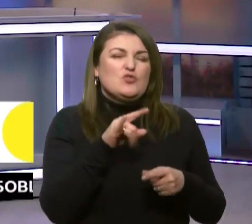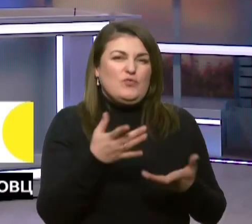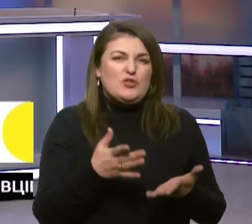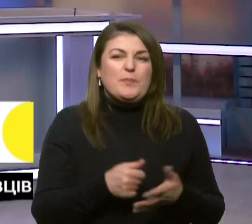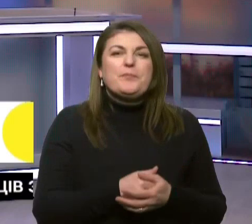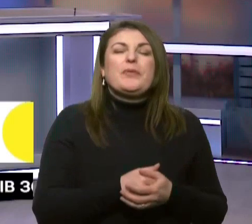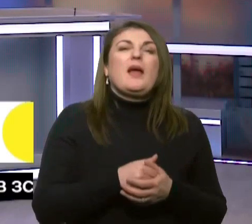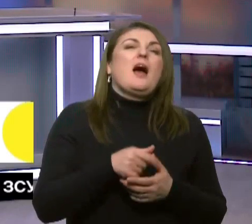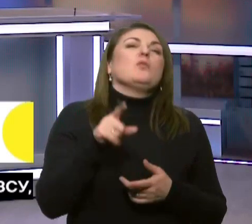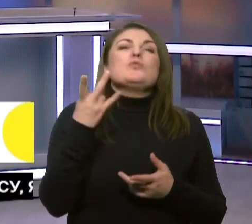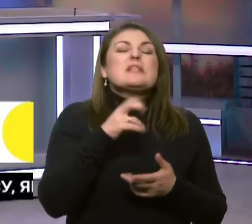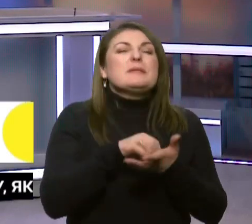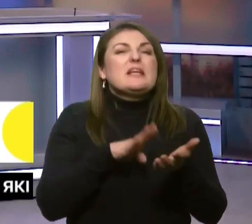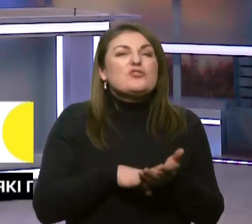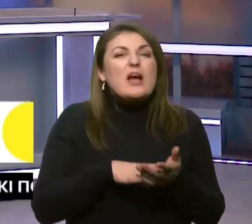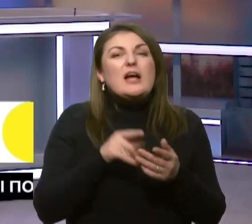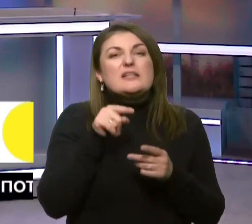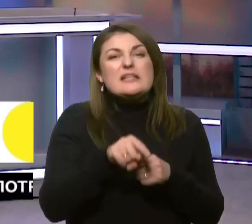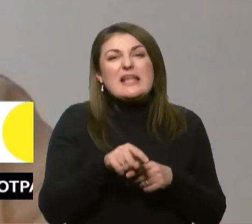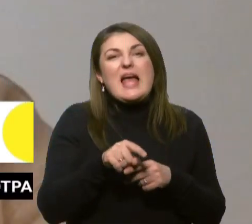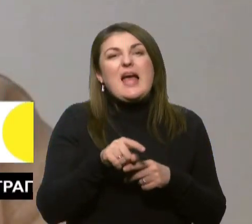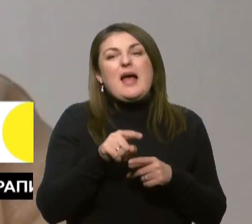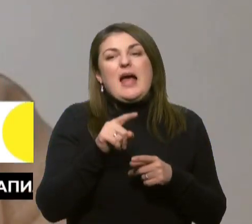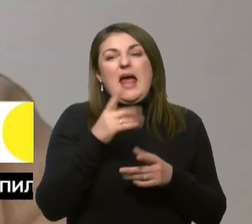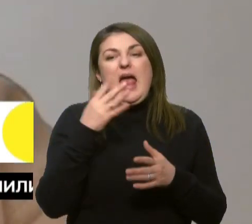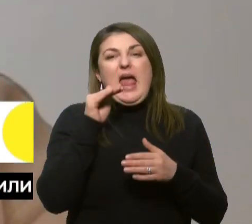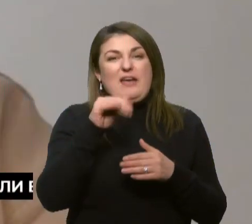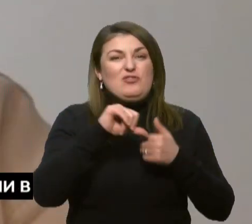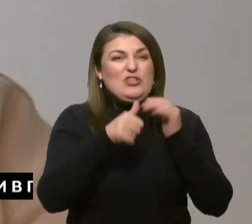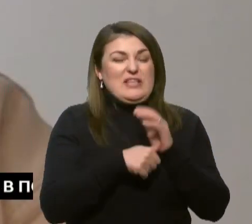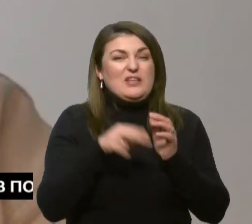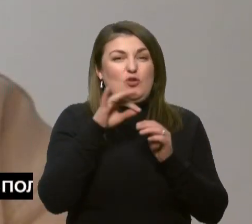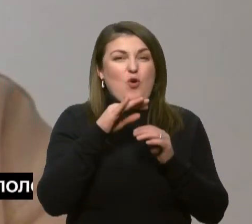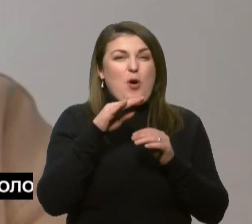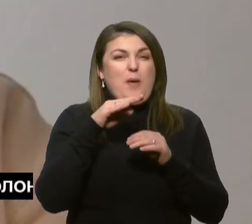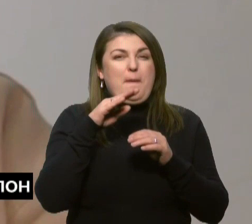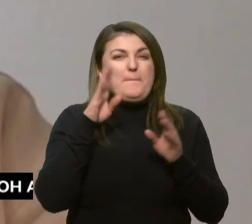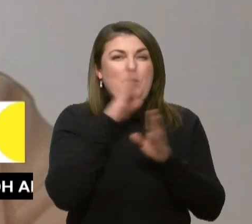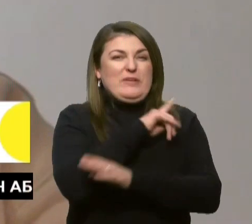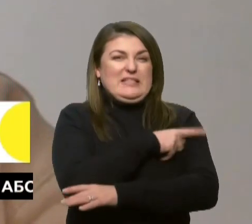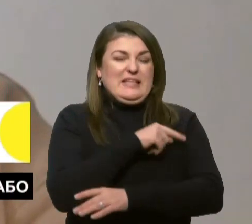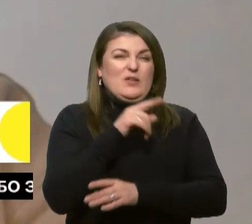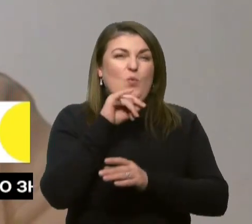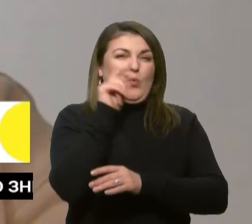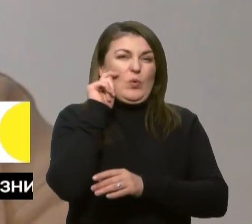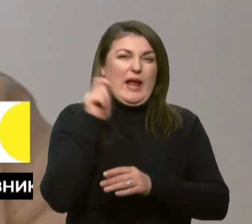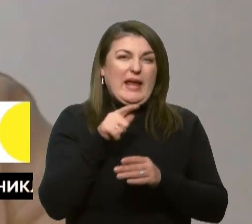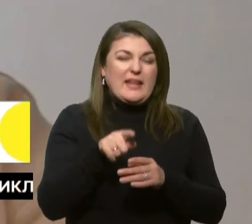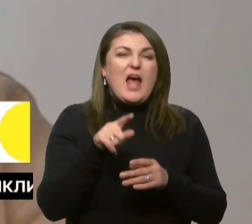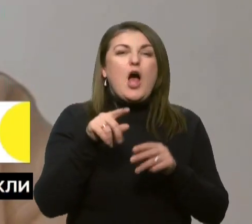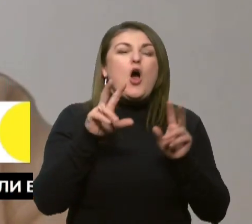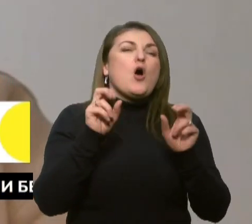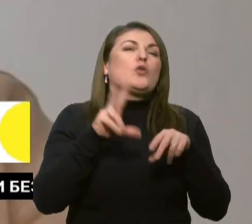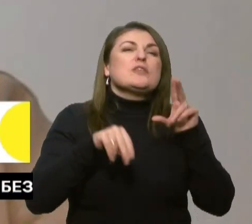Тут слід зазначити, що безпосередньо імплементація F-16 до повітряних сил України, програма імплементації розрахована